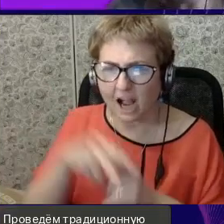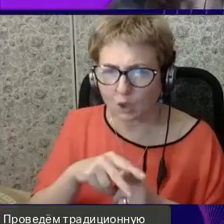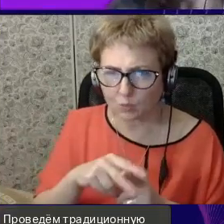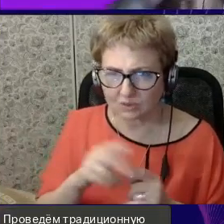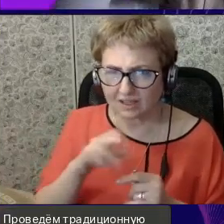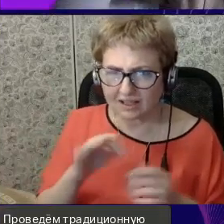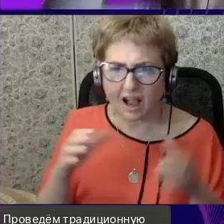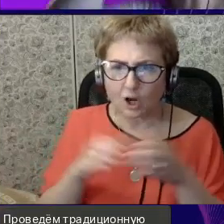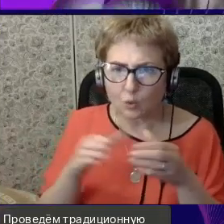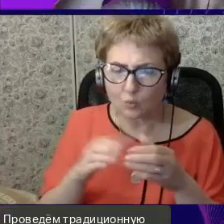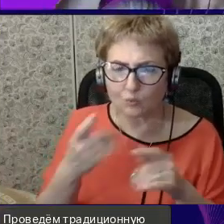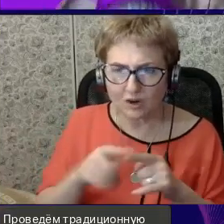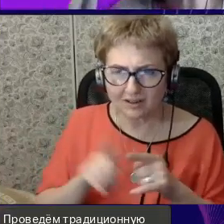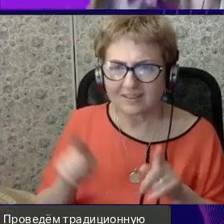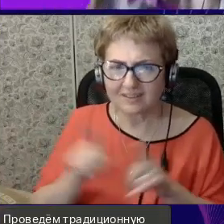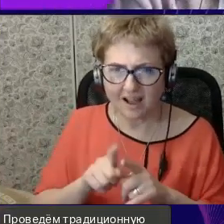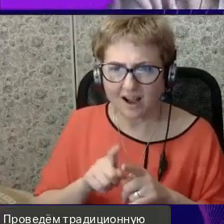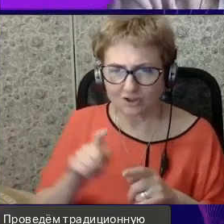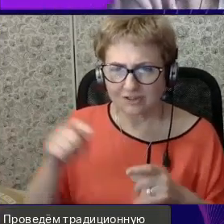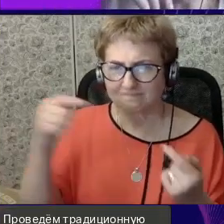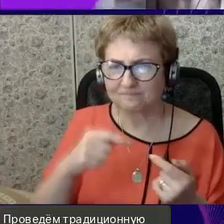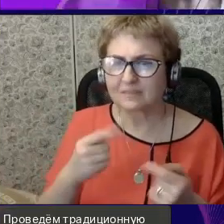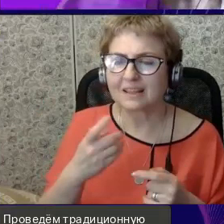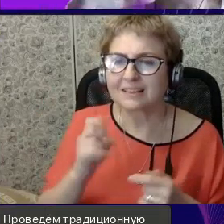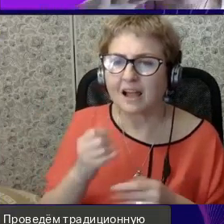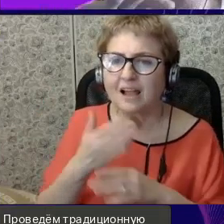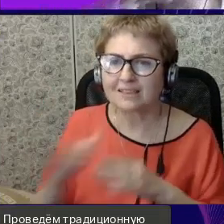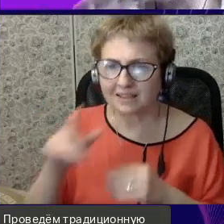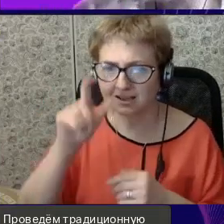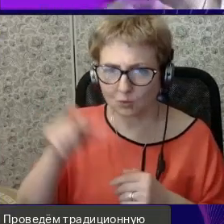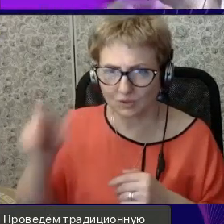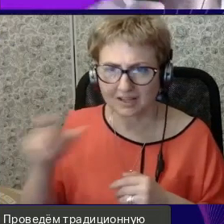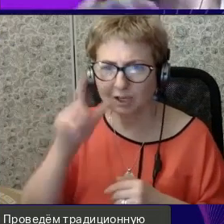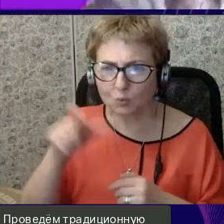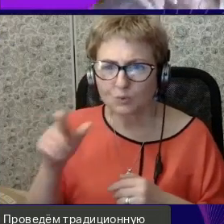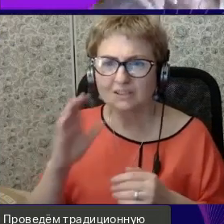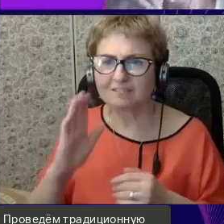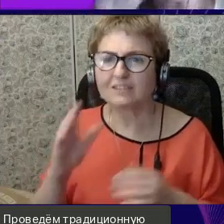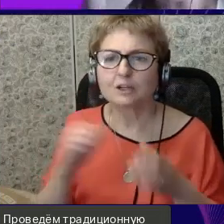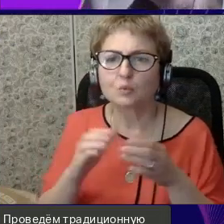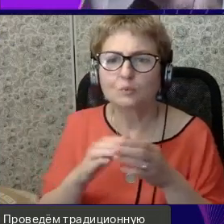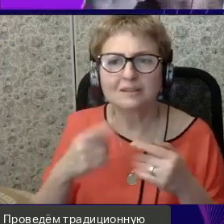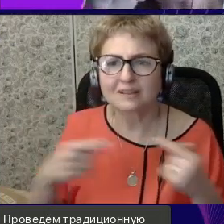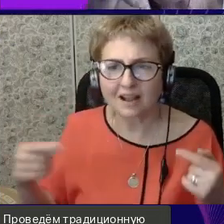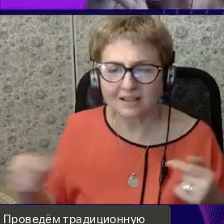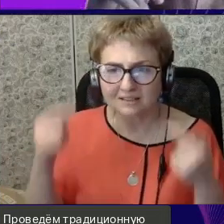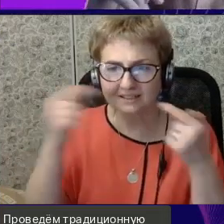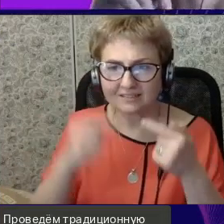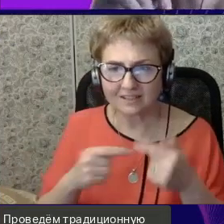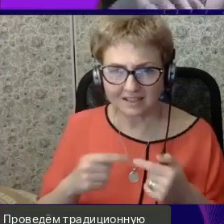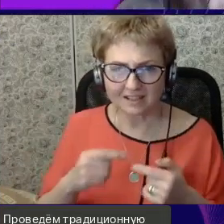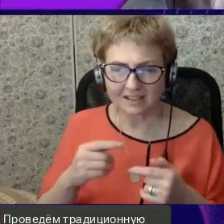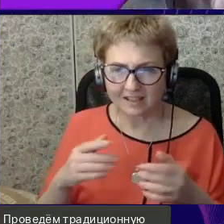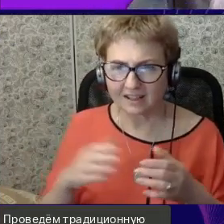Следующая особенность – это необходимость в точном дозировании нагрузок. То есть на группу это также экстраполируется, как на отдельных